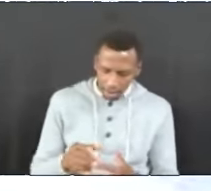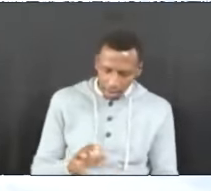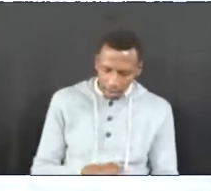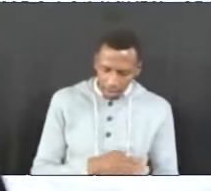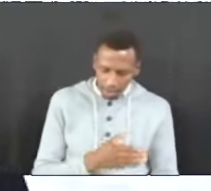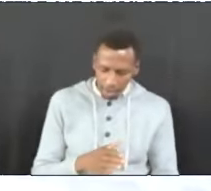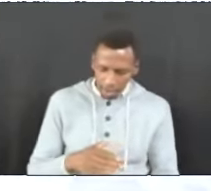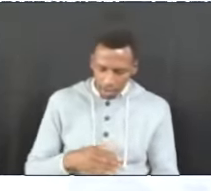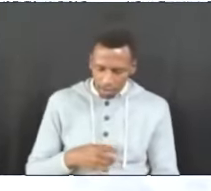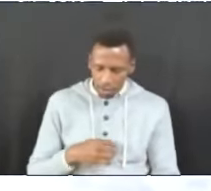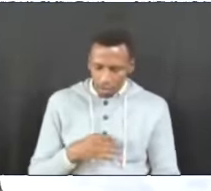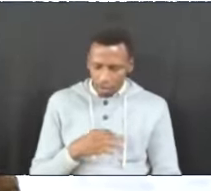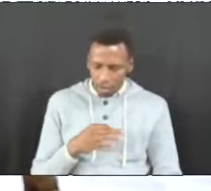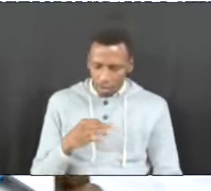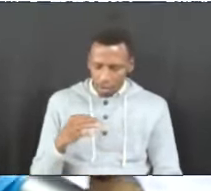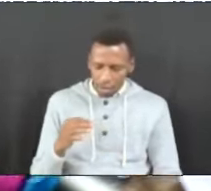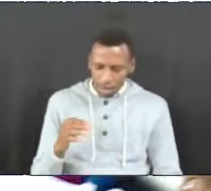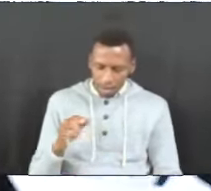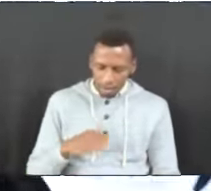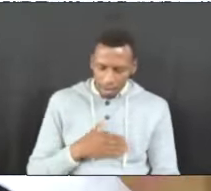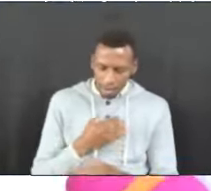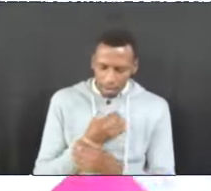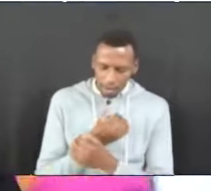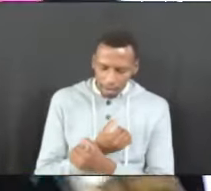roho yangu